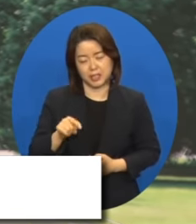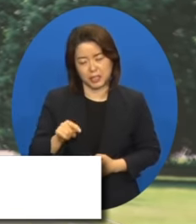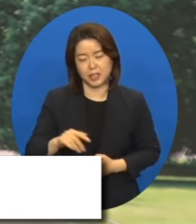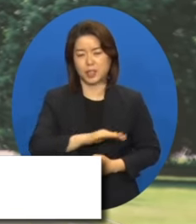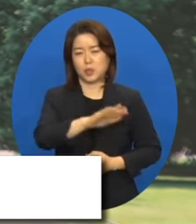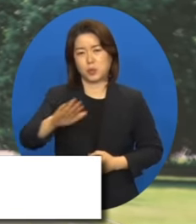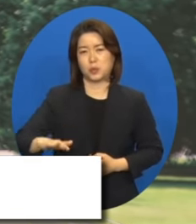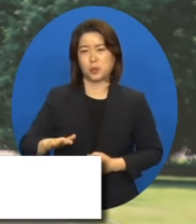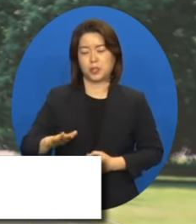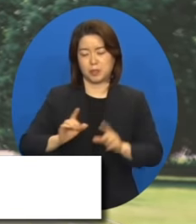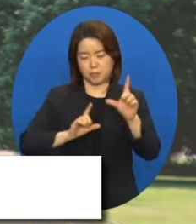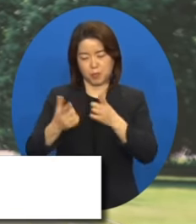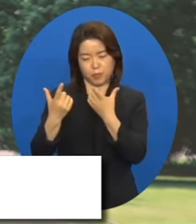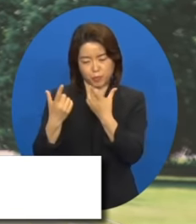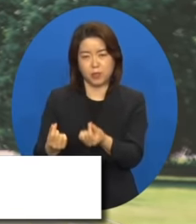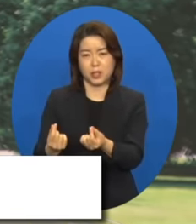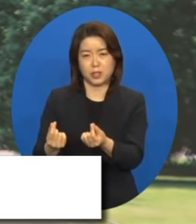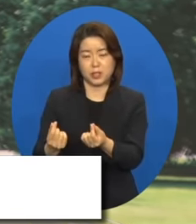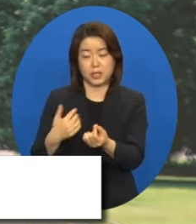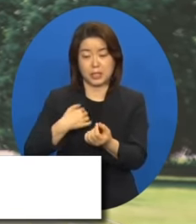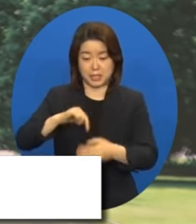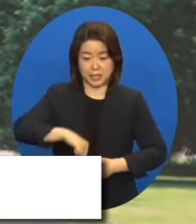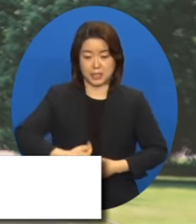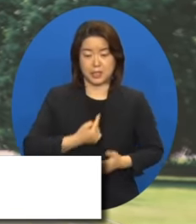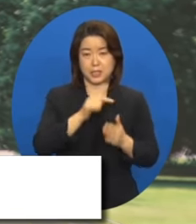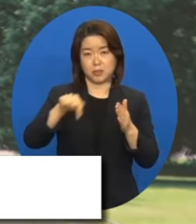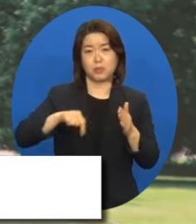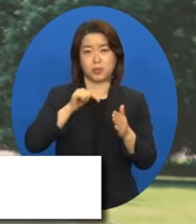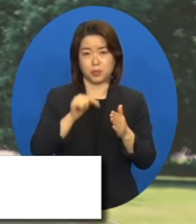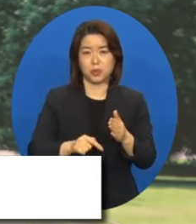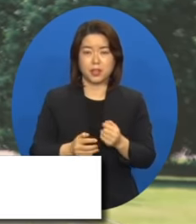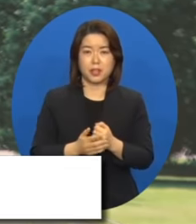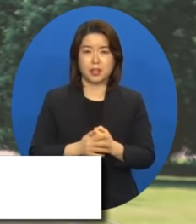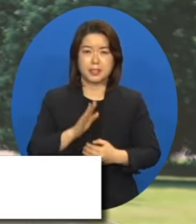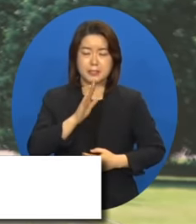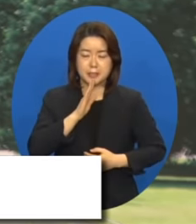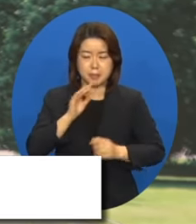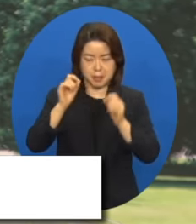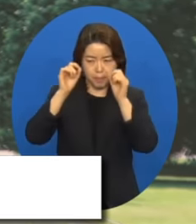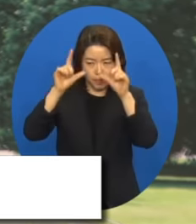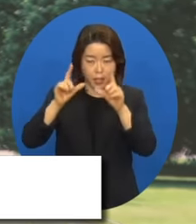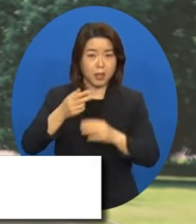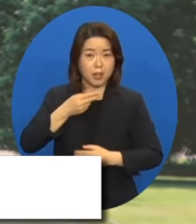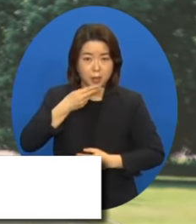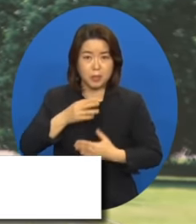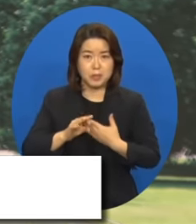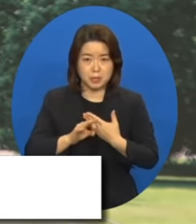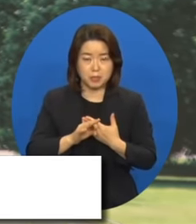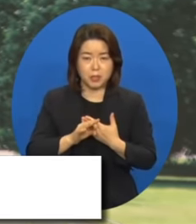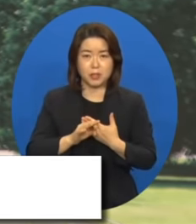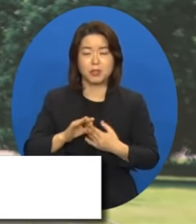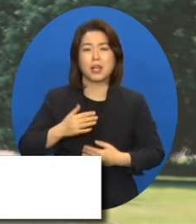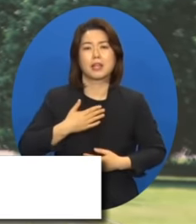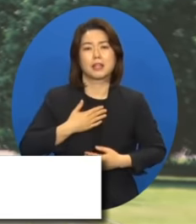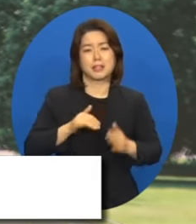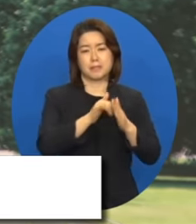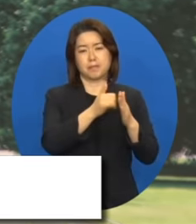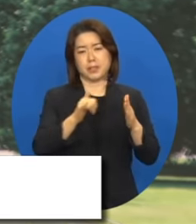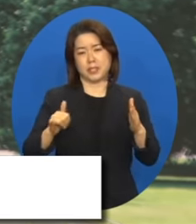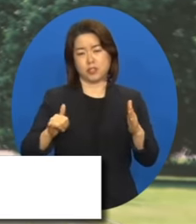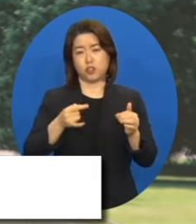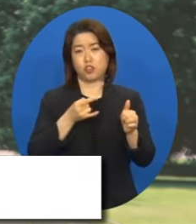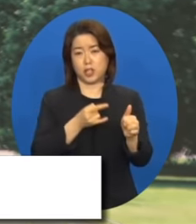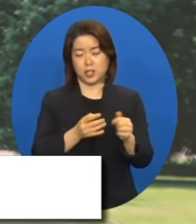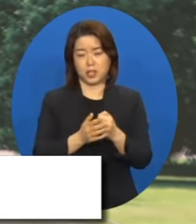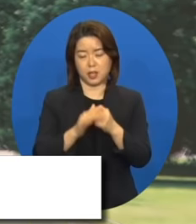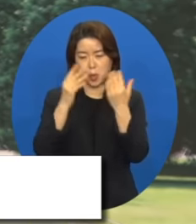문제예요. 우리들 자신 속에 우리가 정말 깨어있지 않으면 우리가 가족들에게